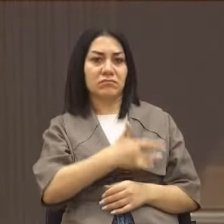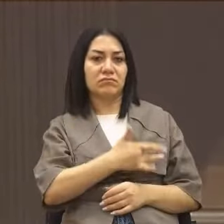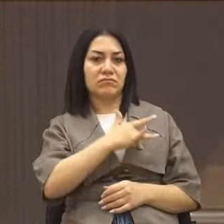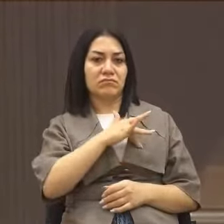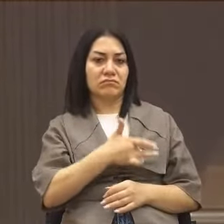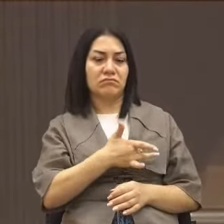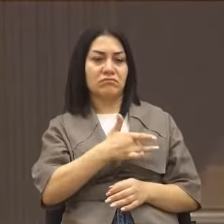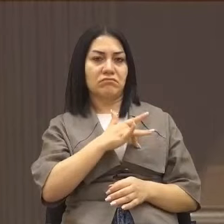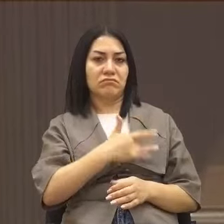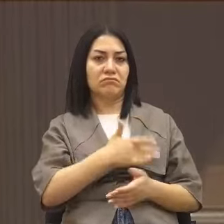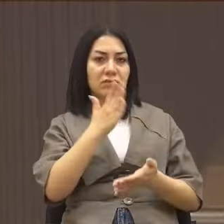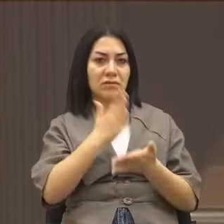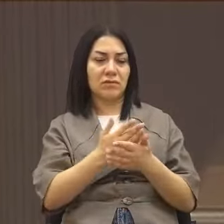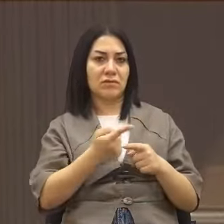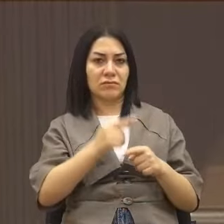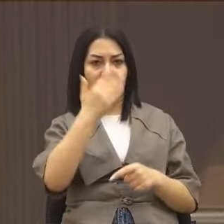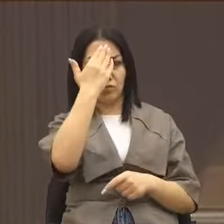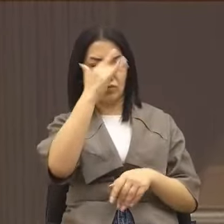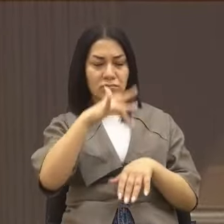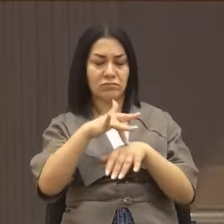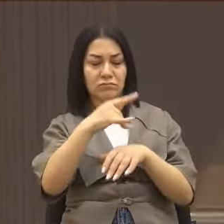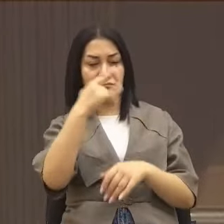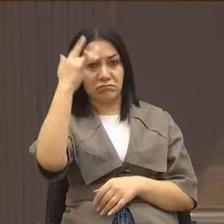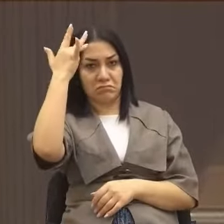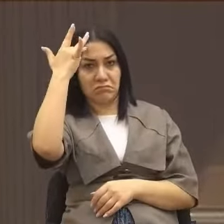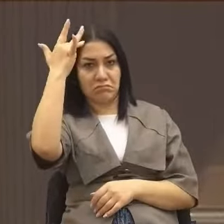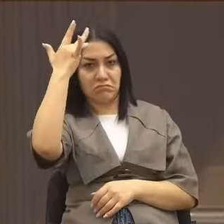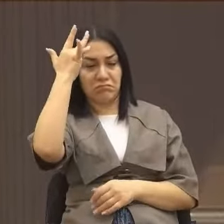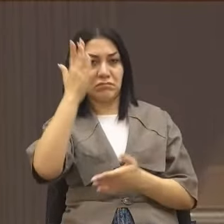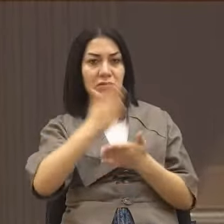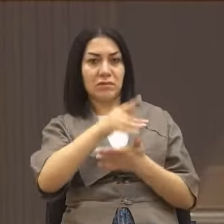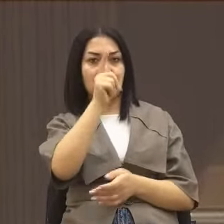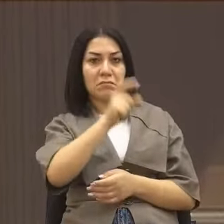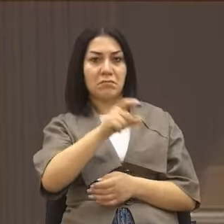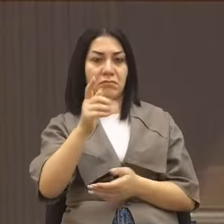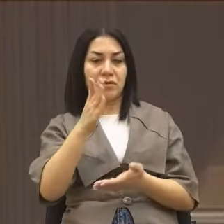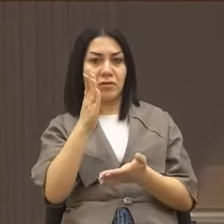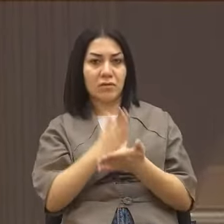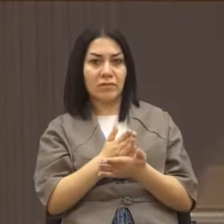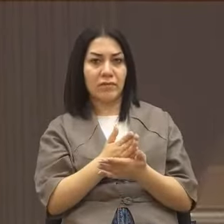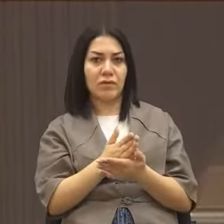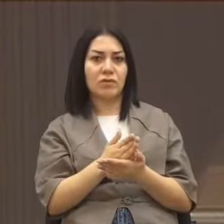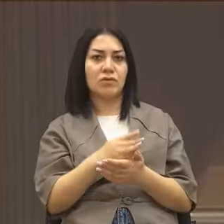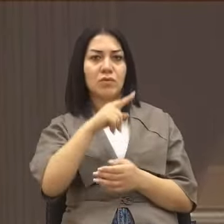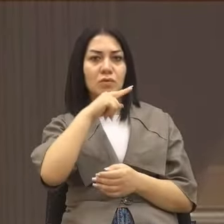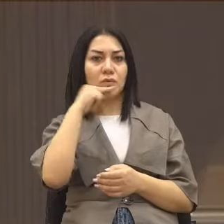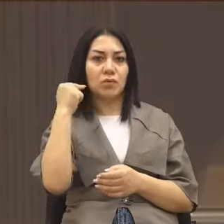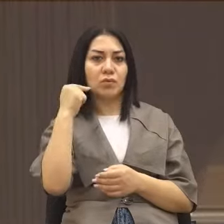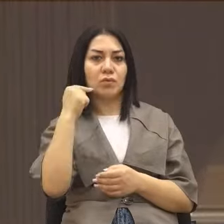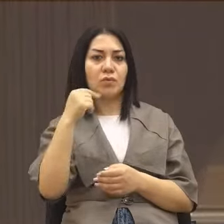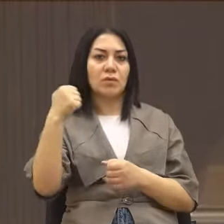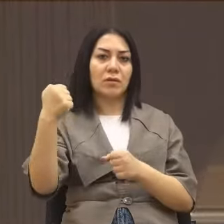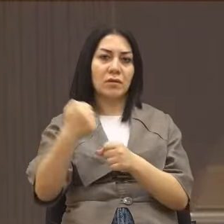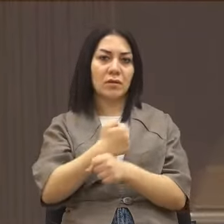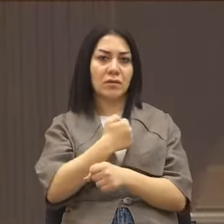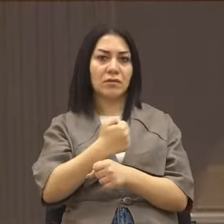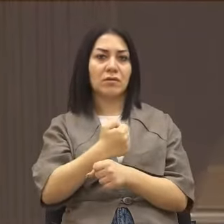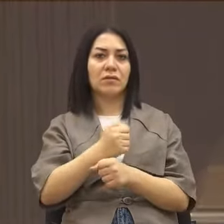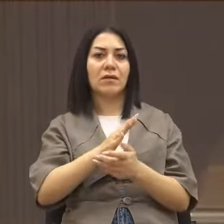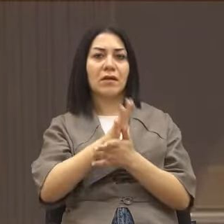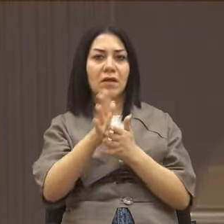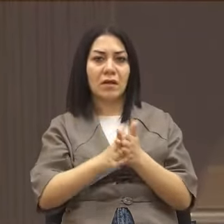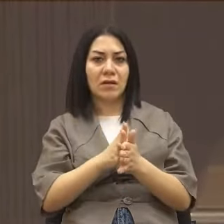թուրըմբռնում է առաջացնում քաղաքացիների շրջանում, եւ դեռ կան մարդիկ, որոնք իներցիայով հետևում են ռուսական ազդեցության